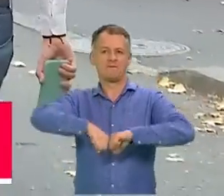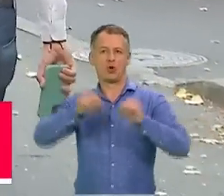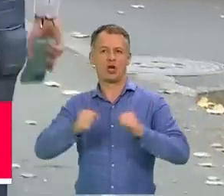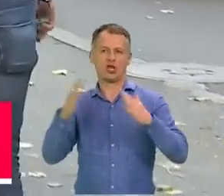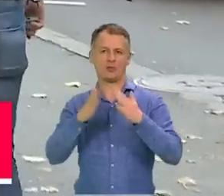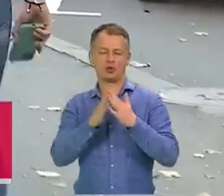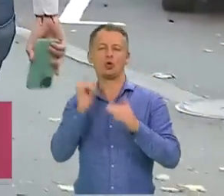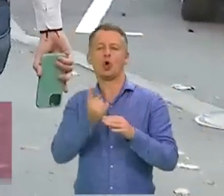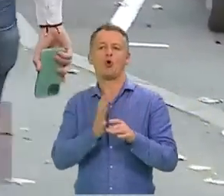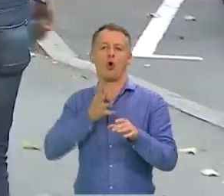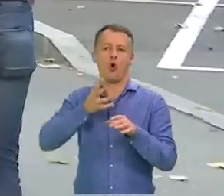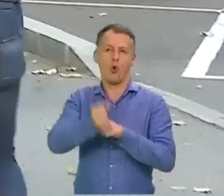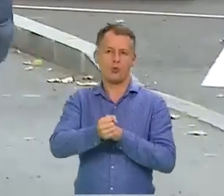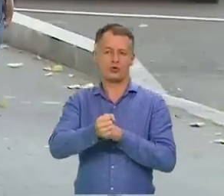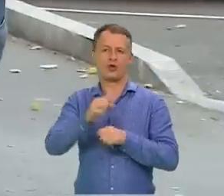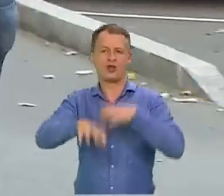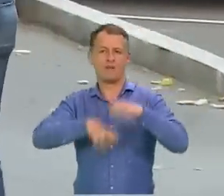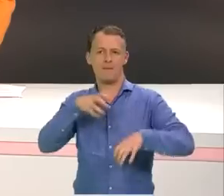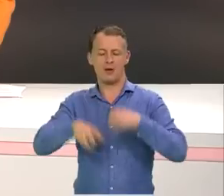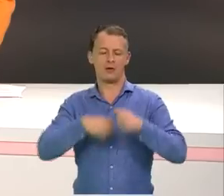uciderea animalelor și cruzime.